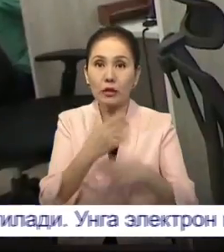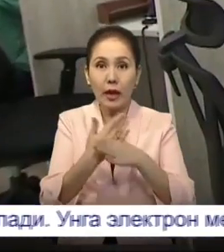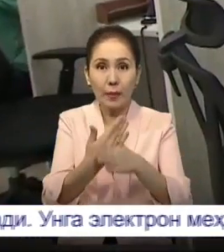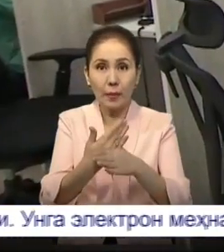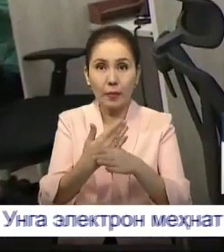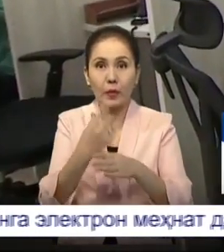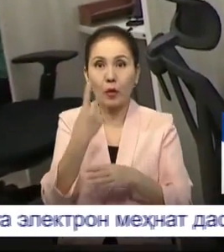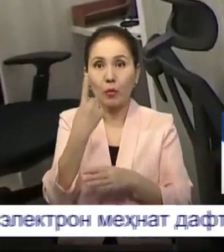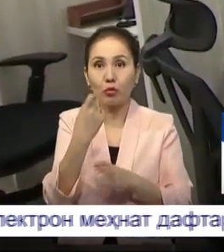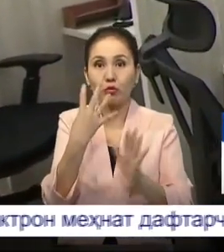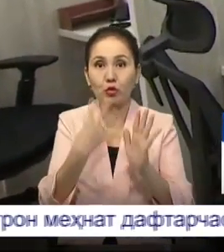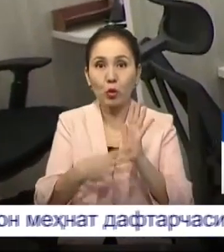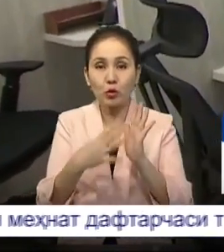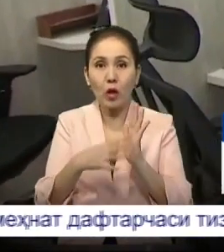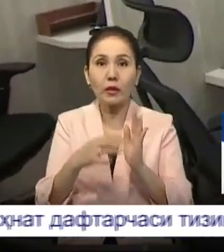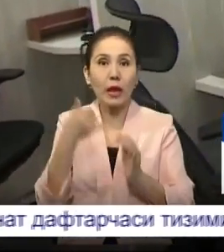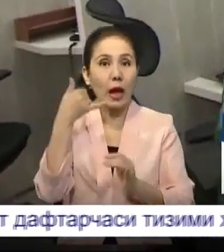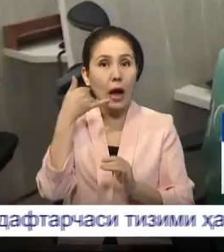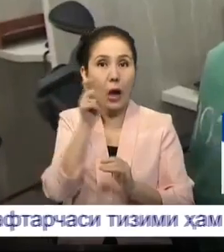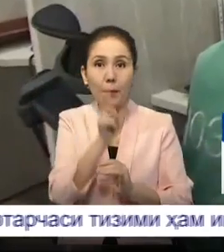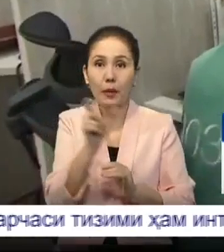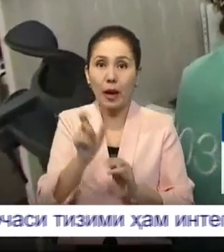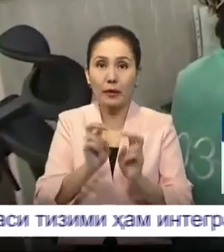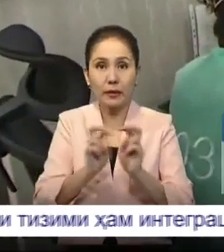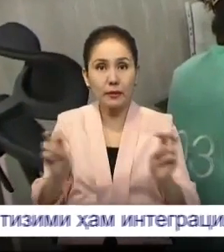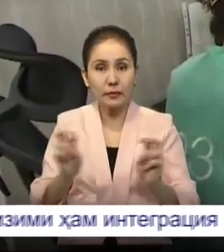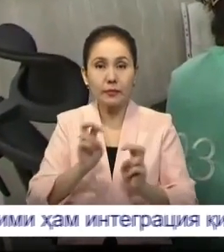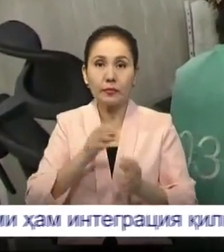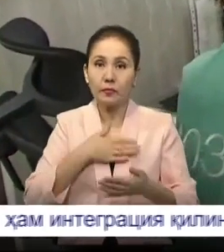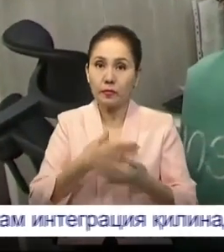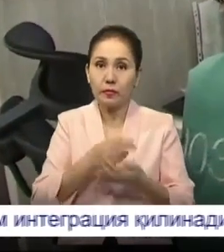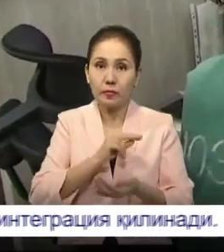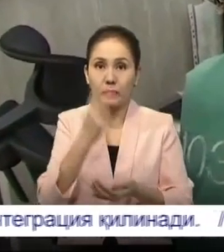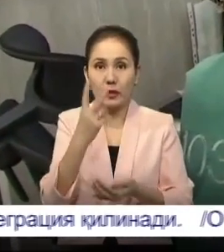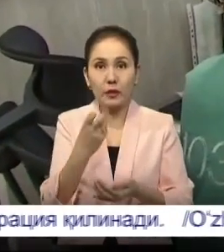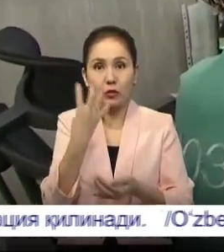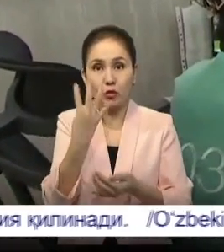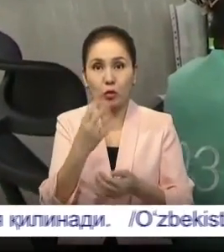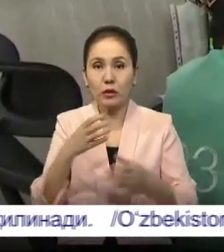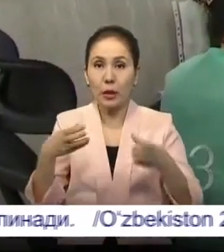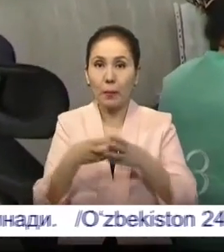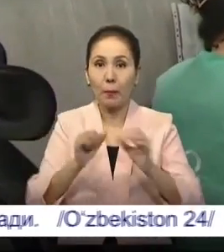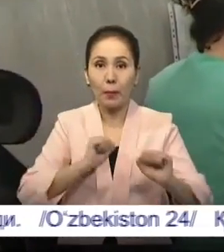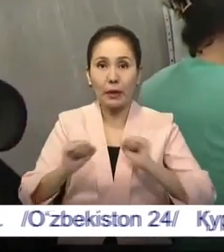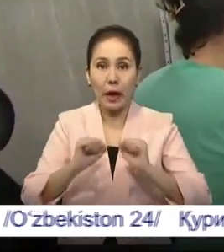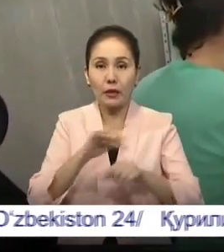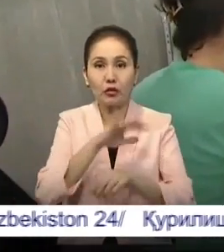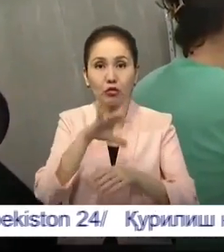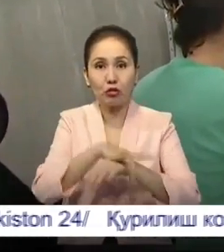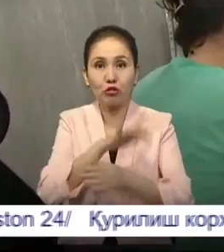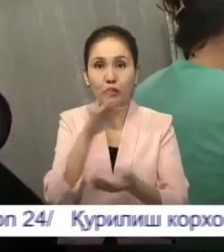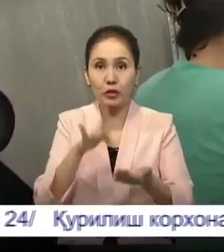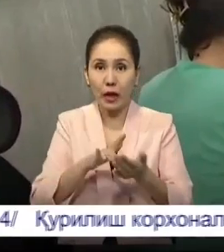kunda 190 ta operator xizmat faoliyatini olib boryapti. 204 ta brigada bugun Toshkent shahri